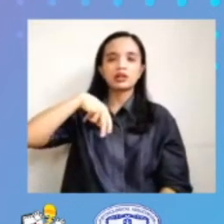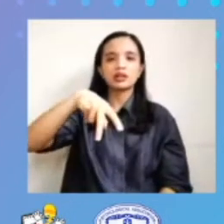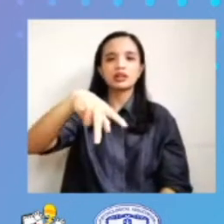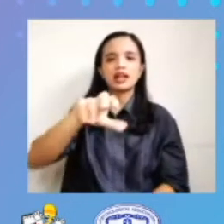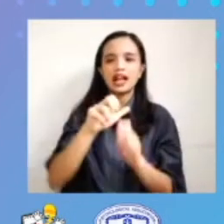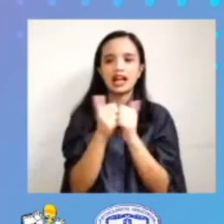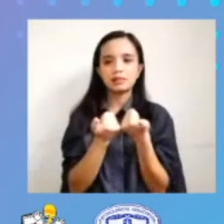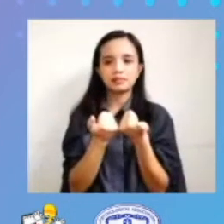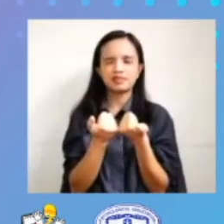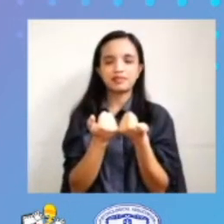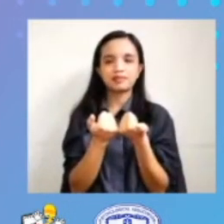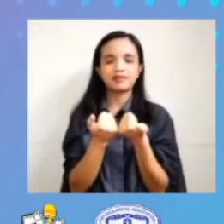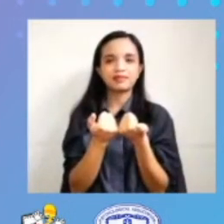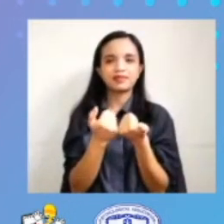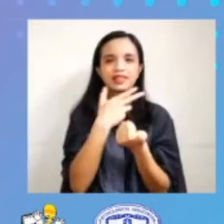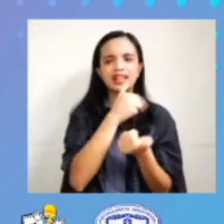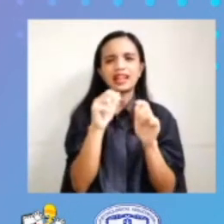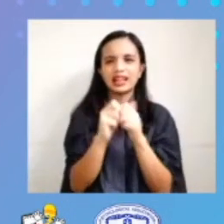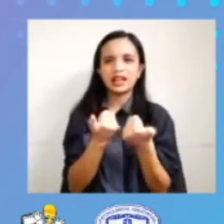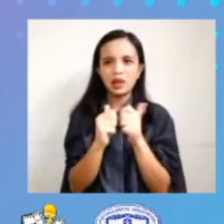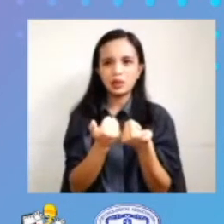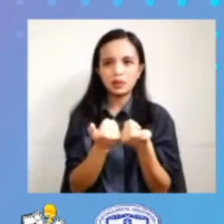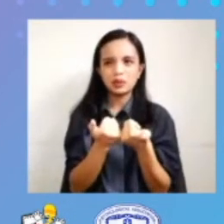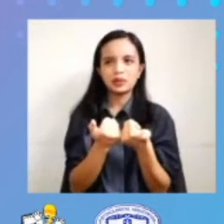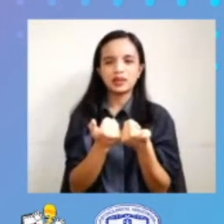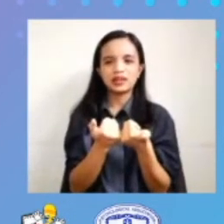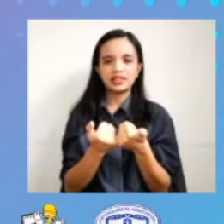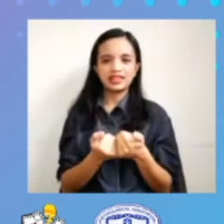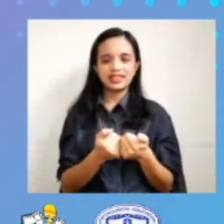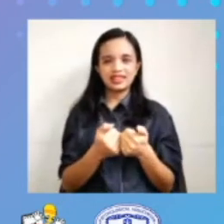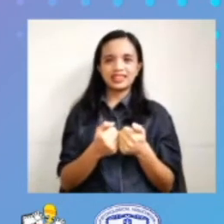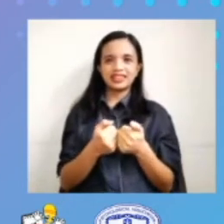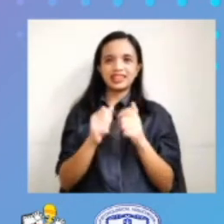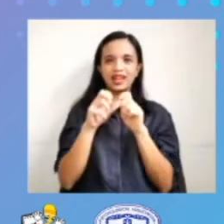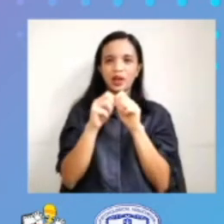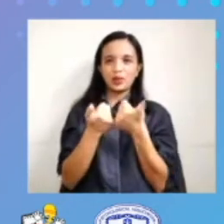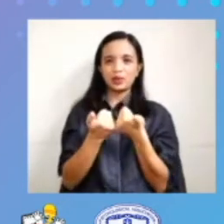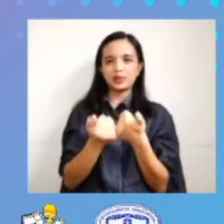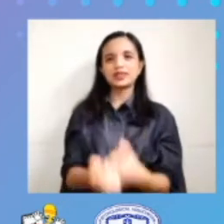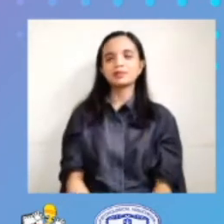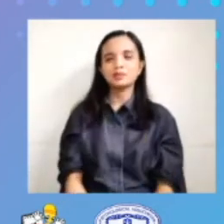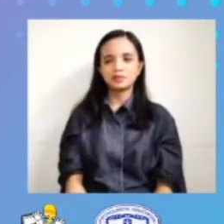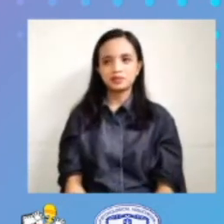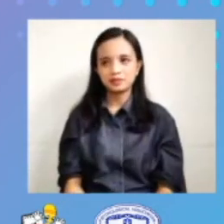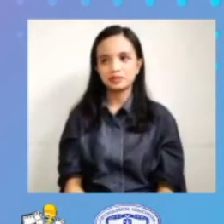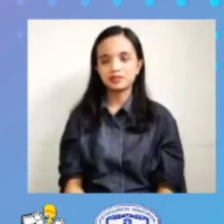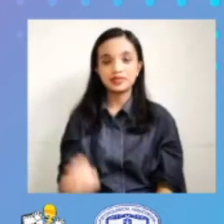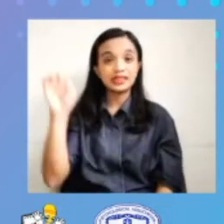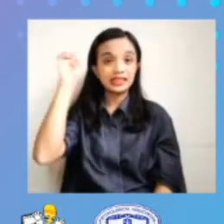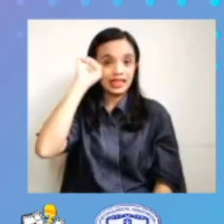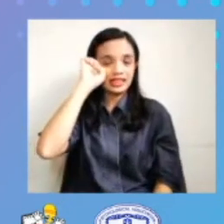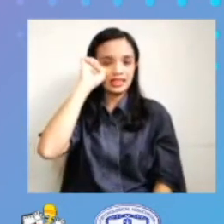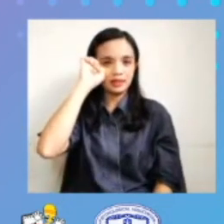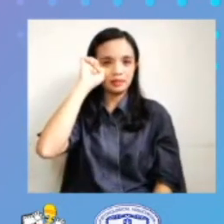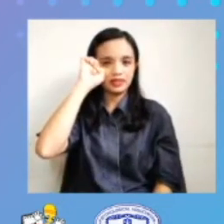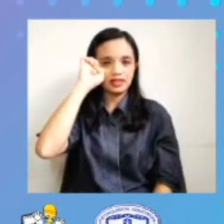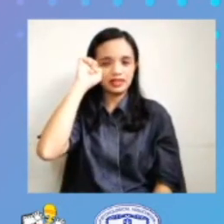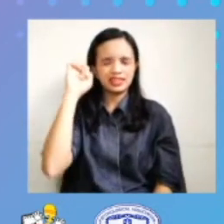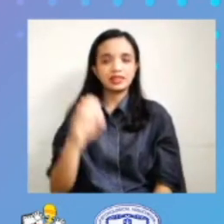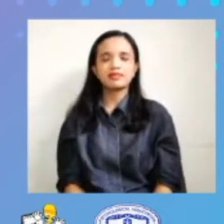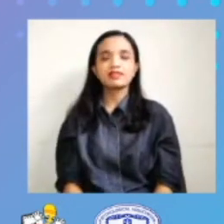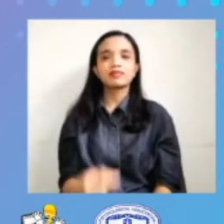Solidarity, and Service post ngayong July, no, yung pagkain ng tama. So, practice po natin yung